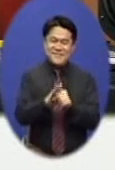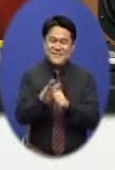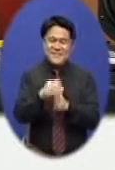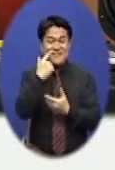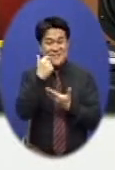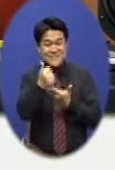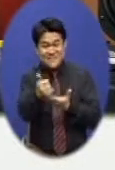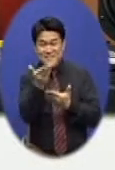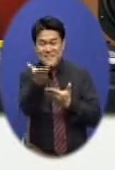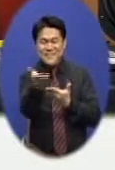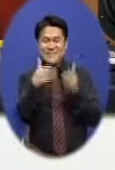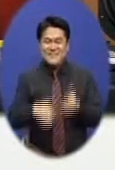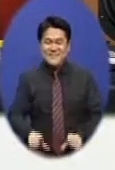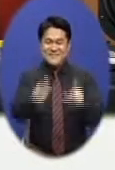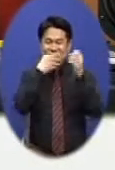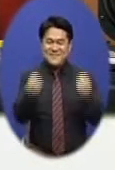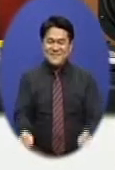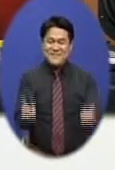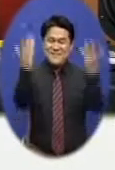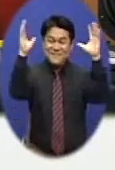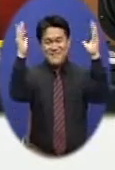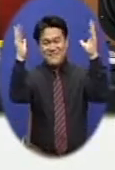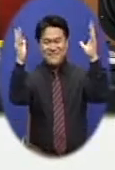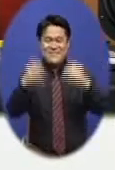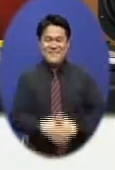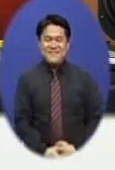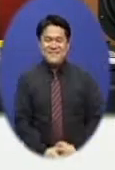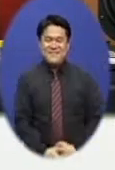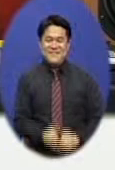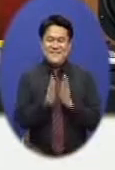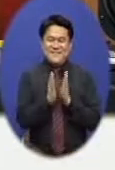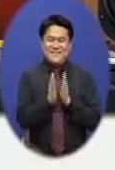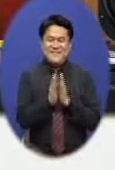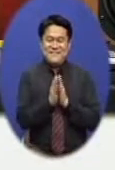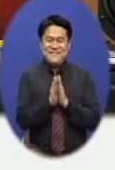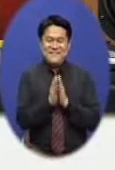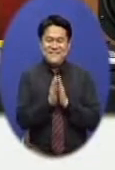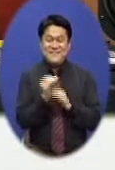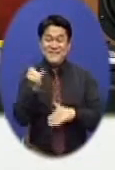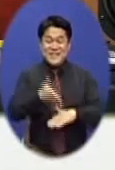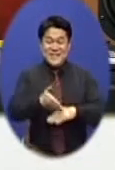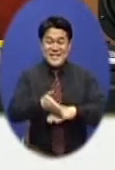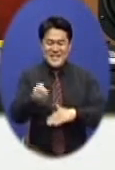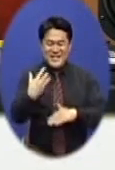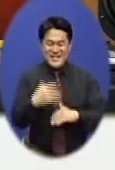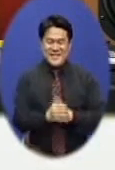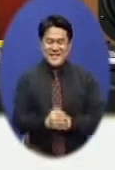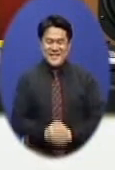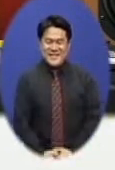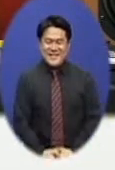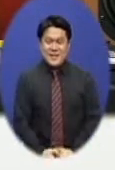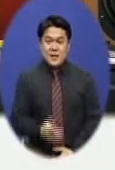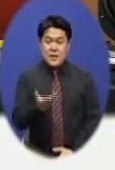사랑하는 아버님. 생신 축하합니다. 네. 감사합니다. 어머니. 네. 자,